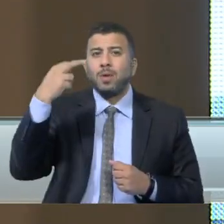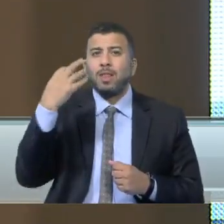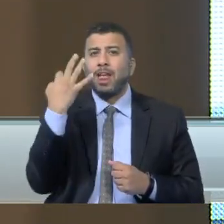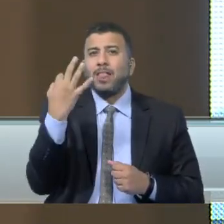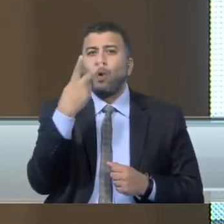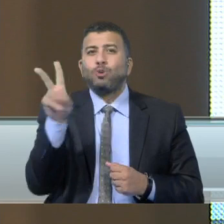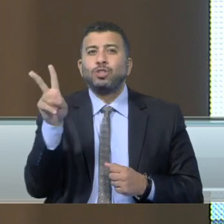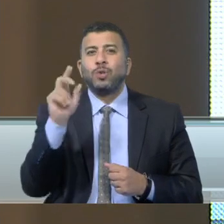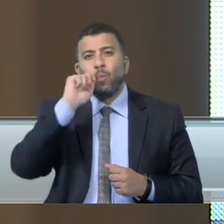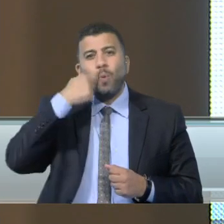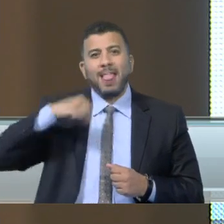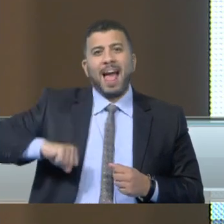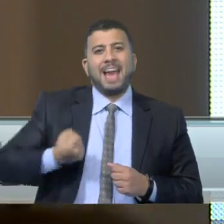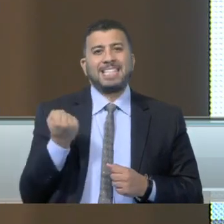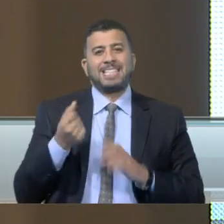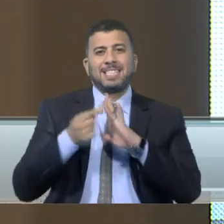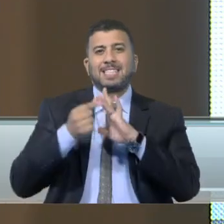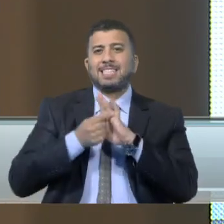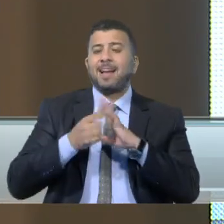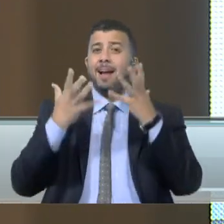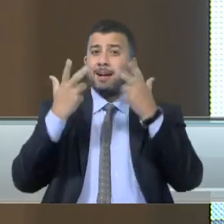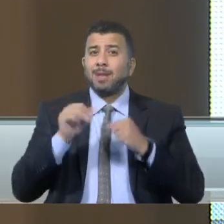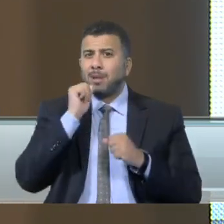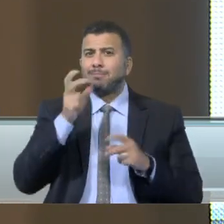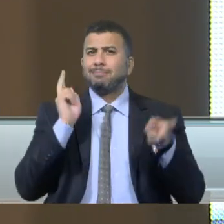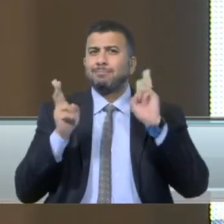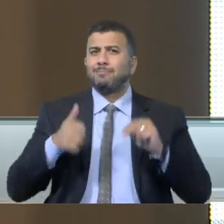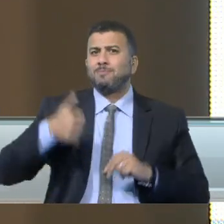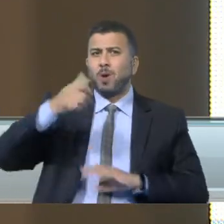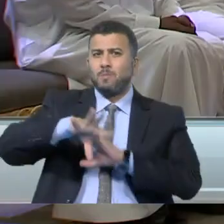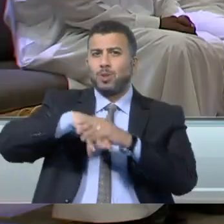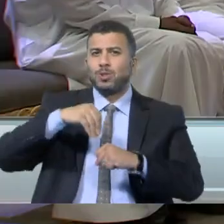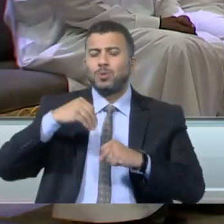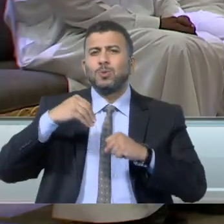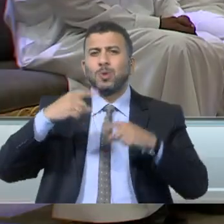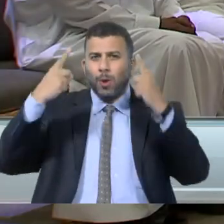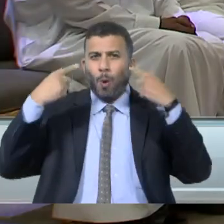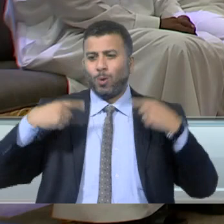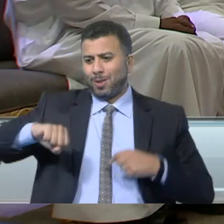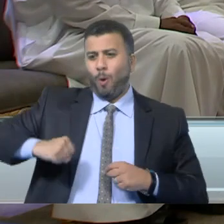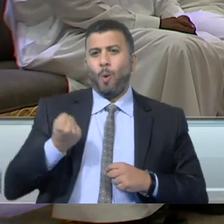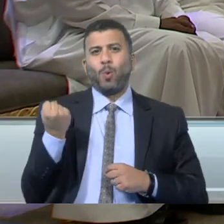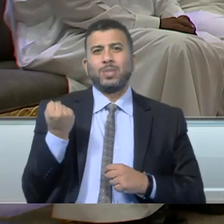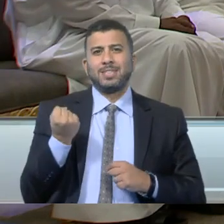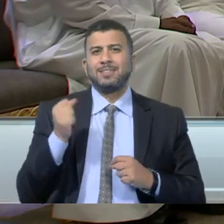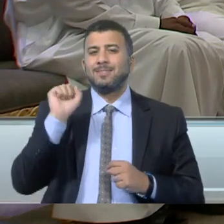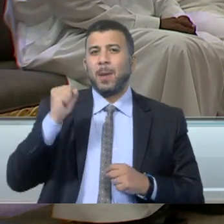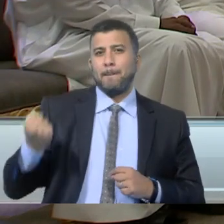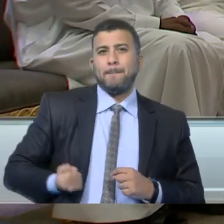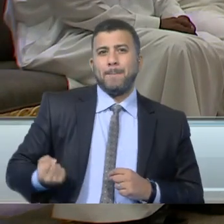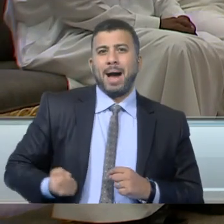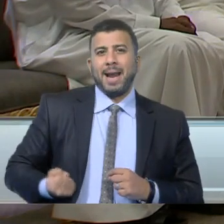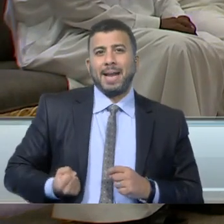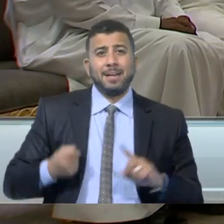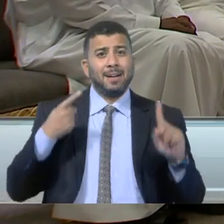328 عريسا، كما تم الاحتفاء قبل أيام بنجاح مشروع العرس الجماعي الثاني في مملكة البحرين والذي